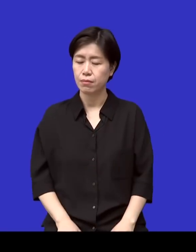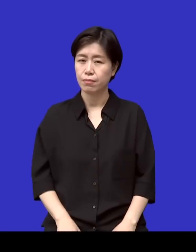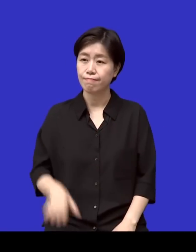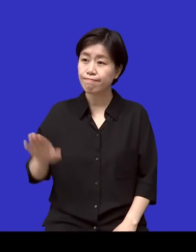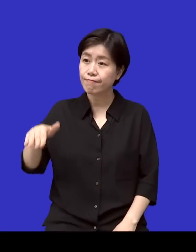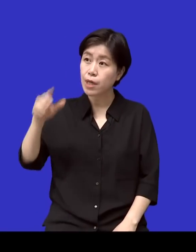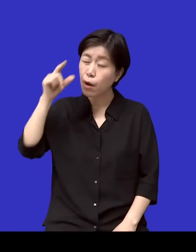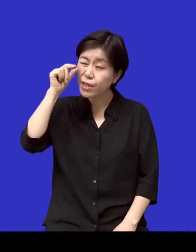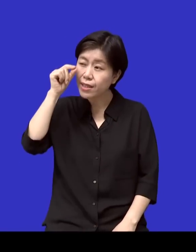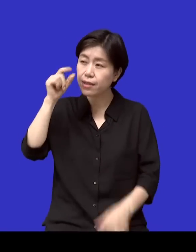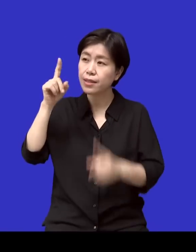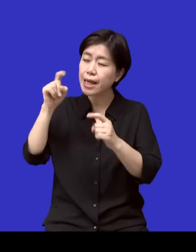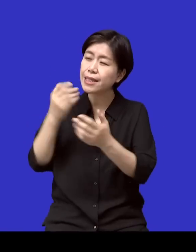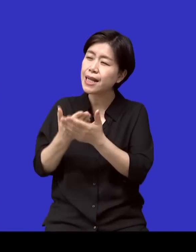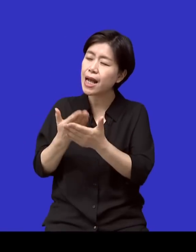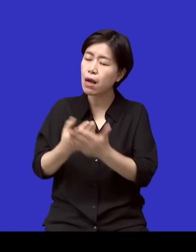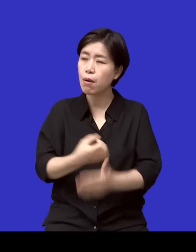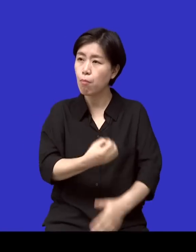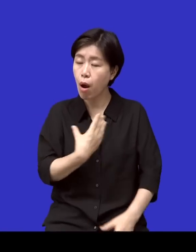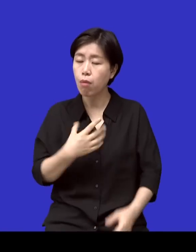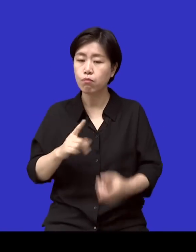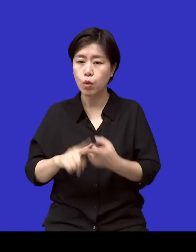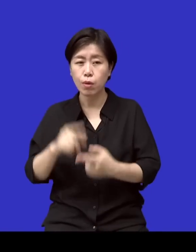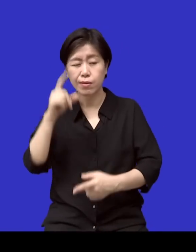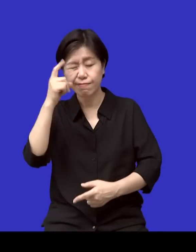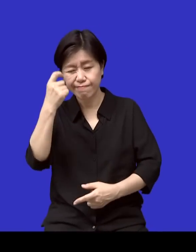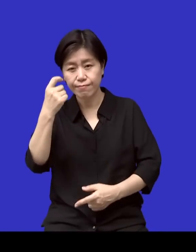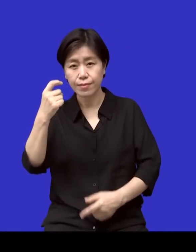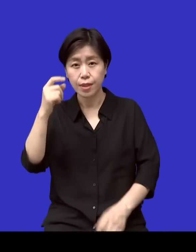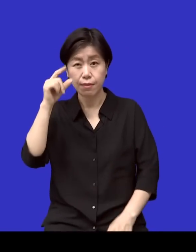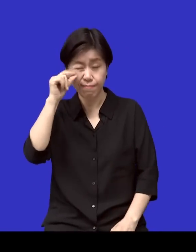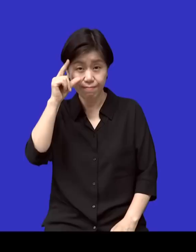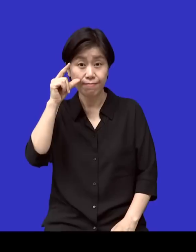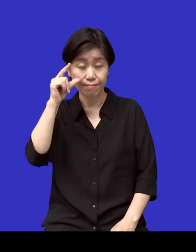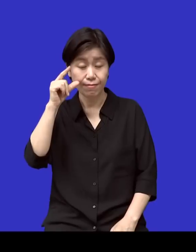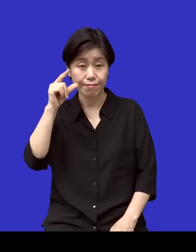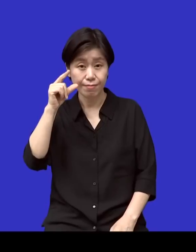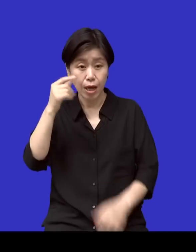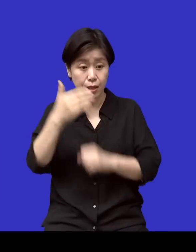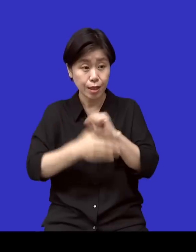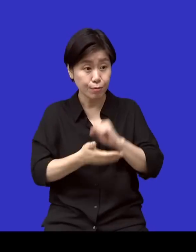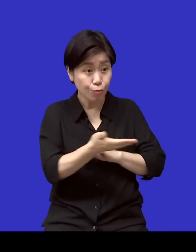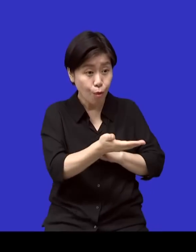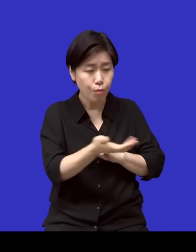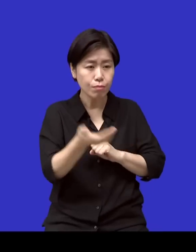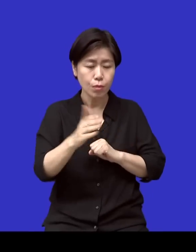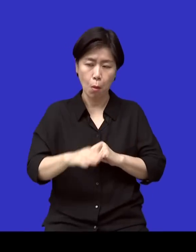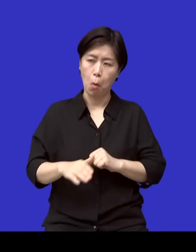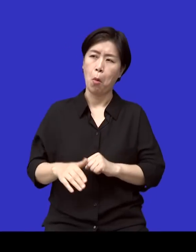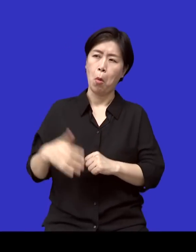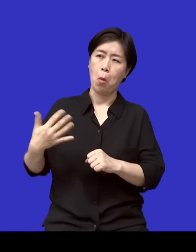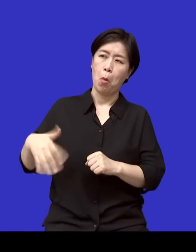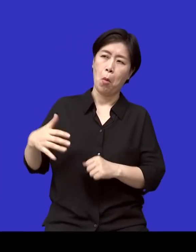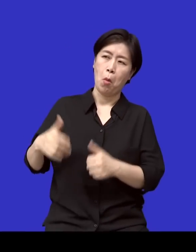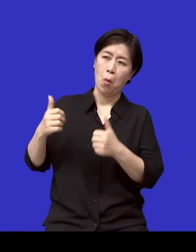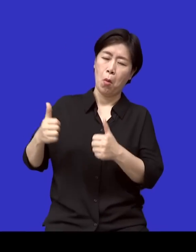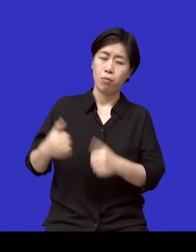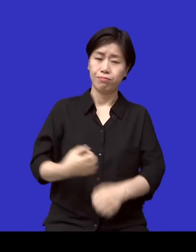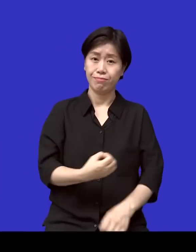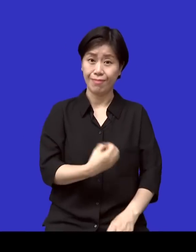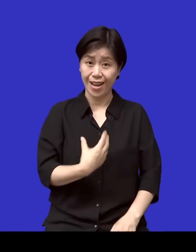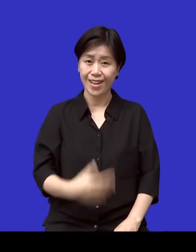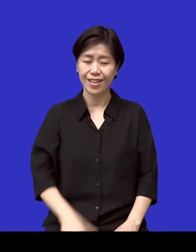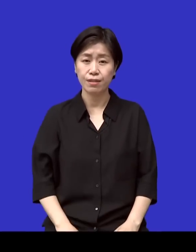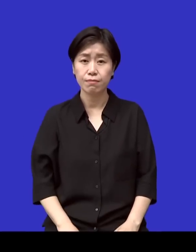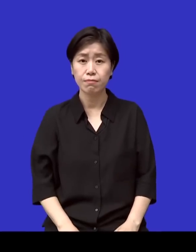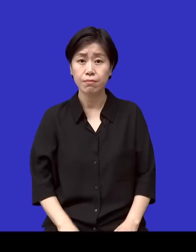해가지고 보내드렸는데 예. 너 윙크 장인이네 왜 이렇게 잘해 하셔서 이제 그게 화제가 조금 윙크를 잘하는 건 어떻게 하는 거죠? 윙크. 그거